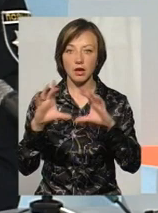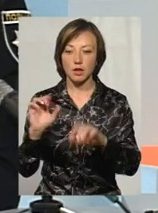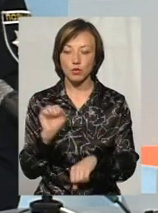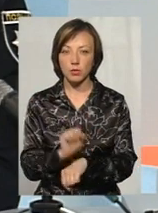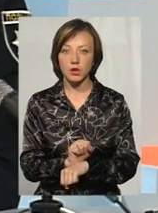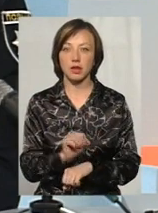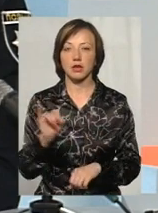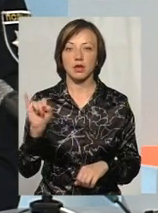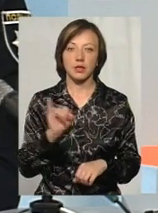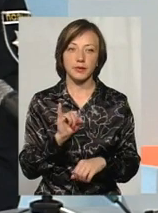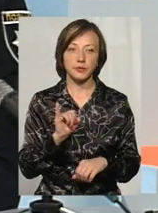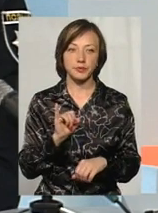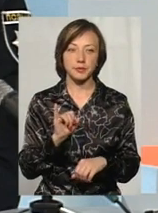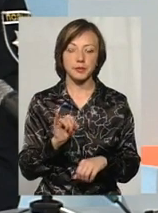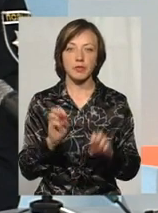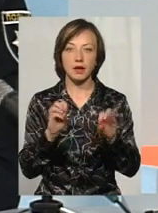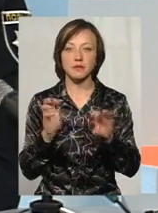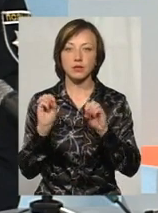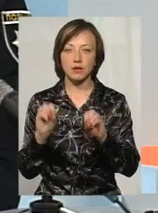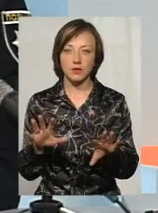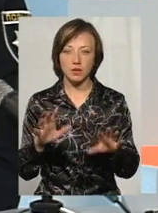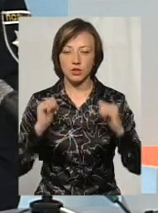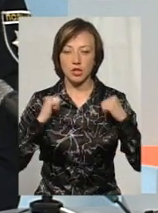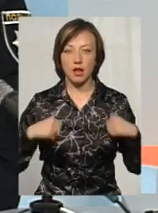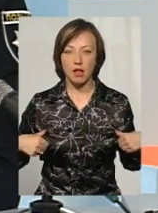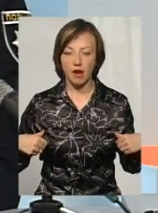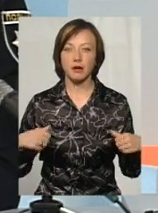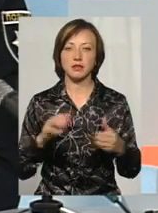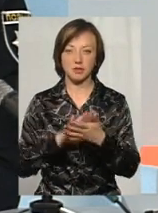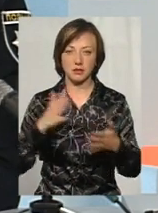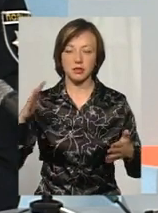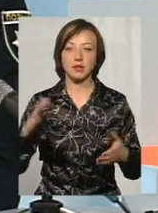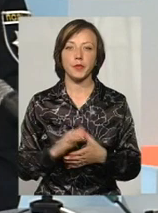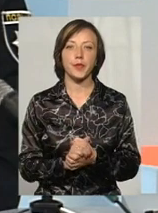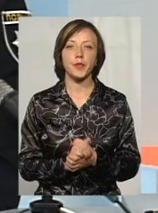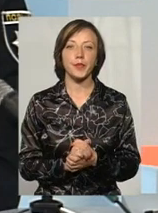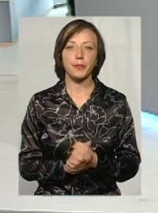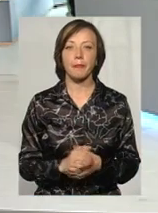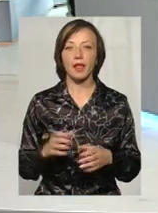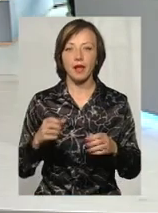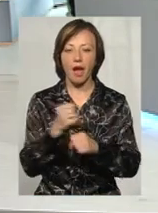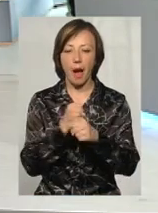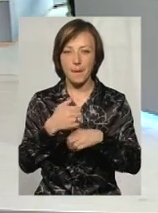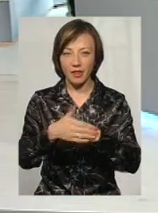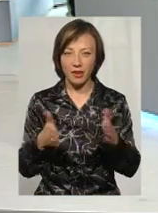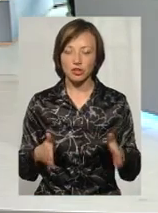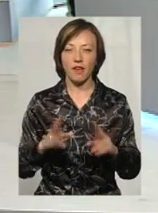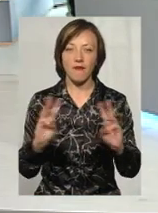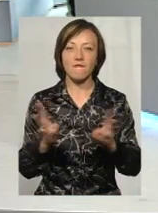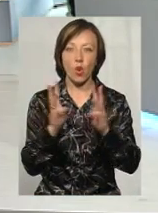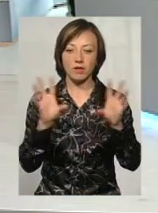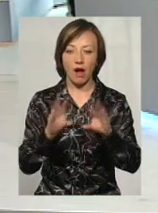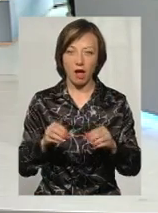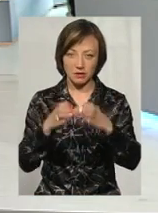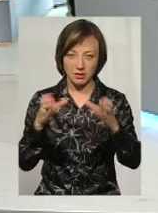зупинки, і світловідбиваючі жилети, тобто має, що і аптечки, і вогнегасники, тобто все те, про що ви